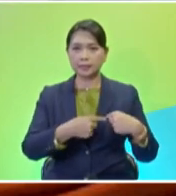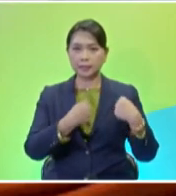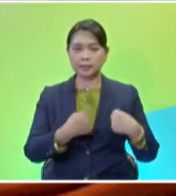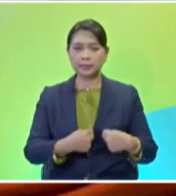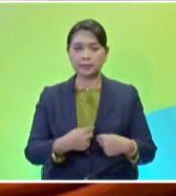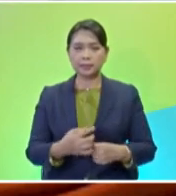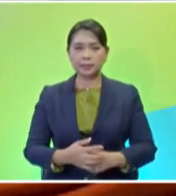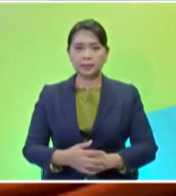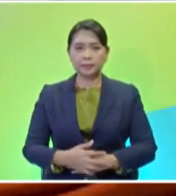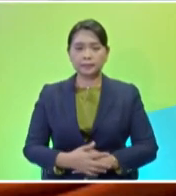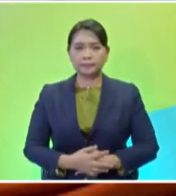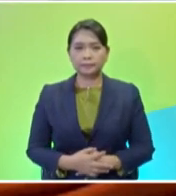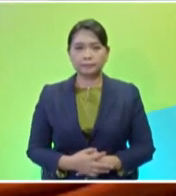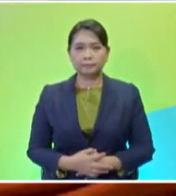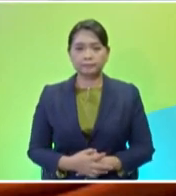adalah